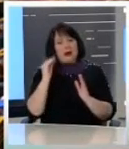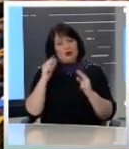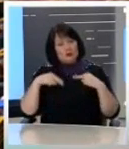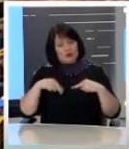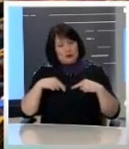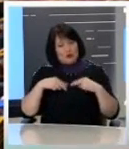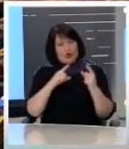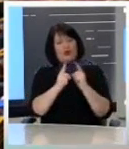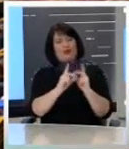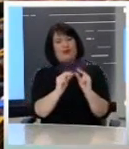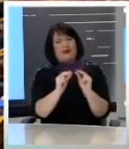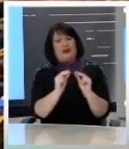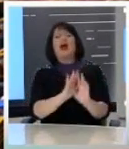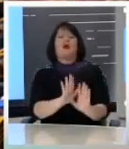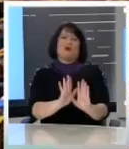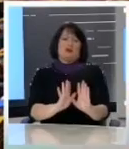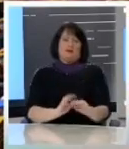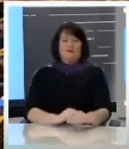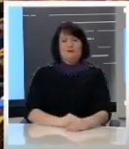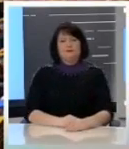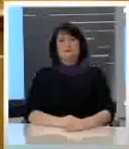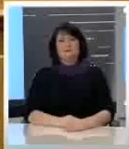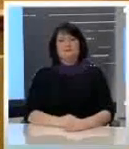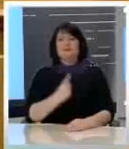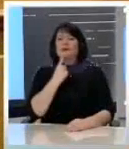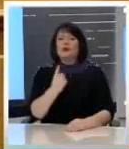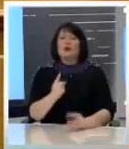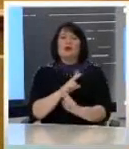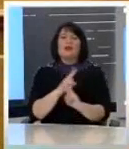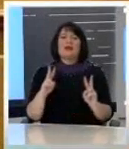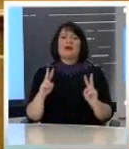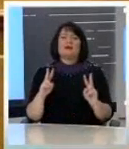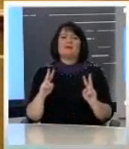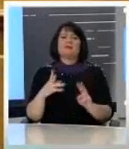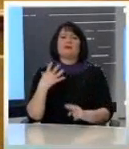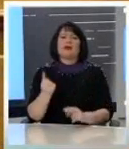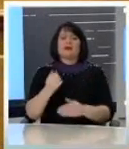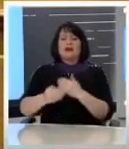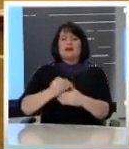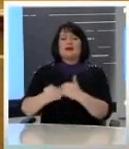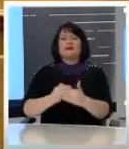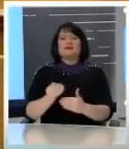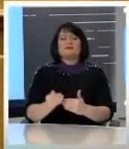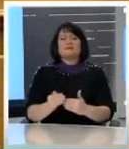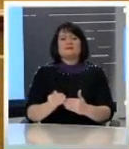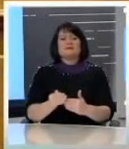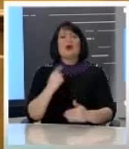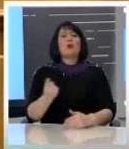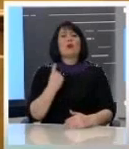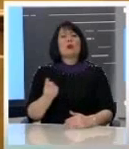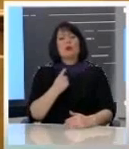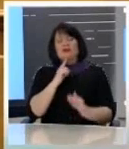Ελάτε. Και το θέτω ευθέως, θα υπάρχουν οι διαδικασίες που είναι